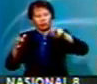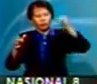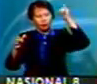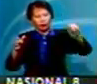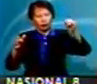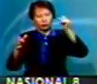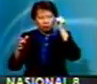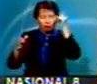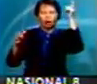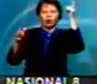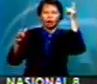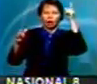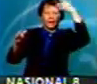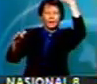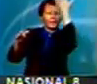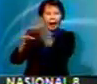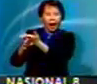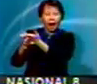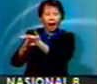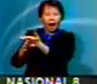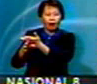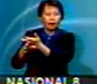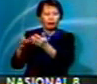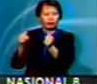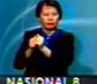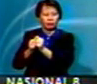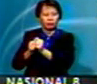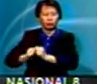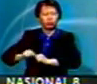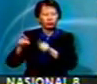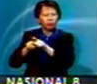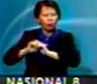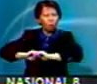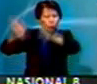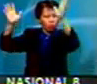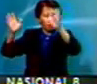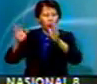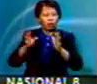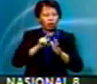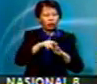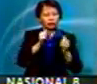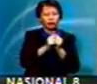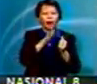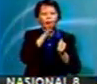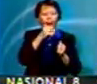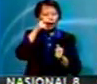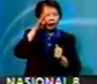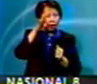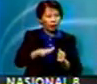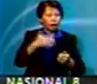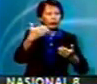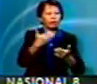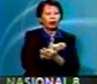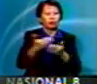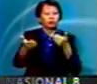dia dikejutkan dengan satu dentuman kuat ibarat ledakan bom. Ketika kejadian, dia bersama ibu dan adik perempuannya baru